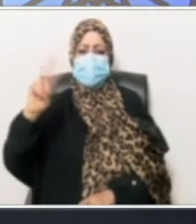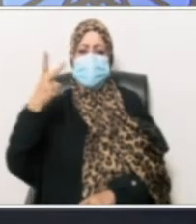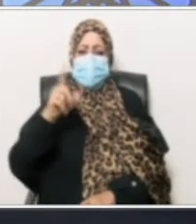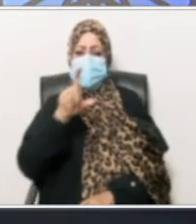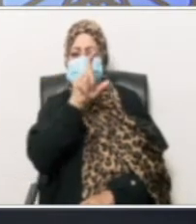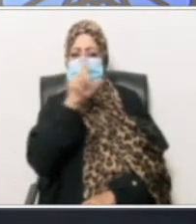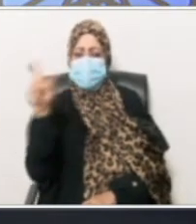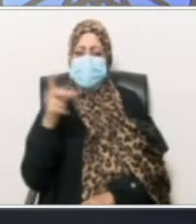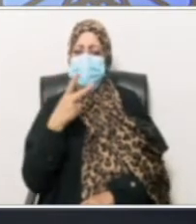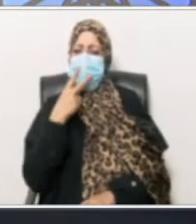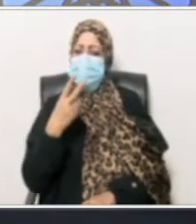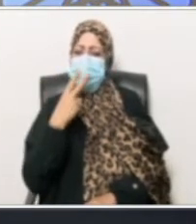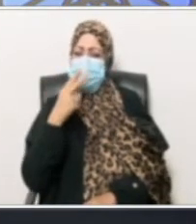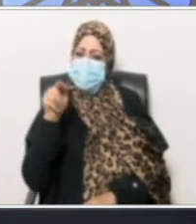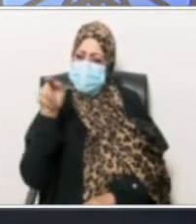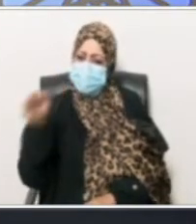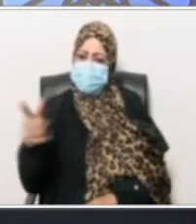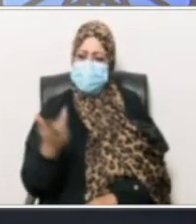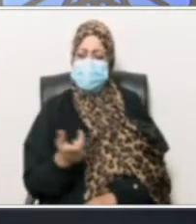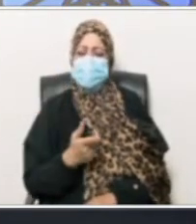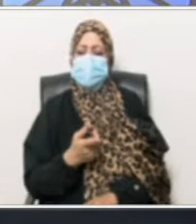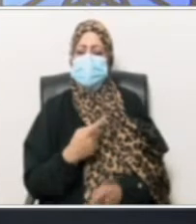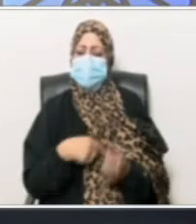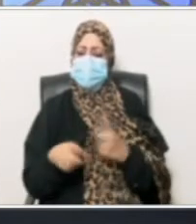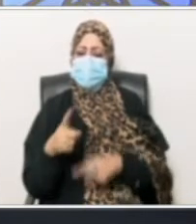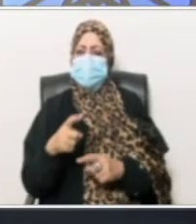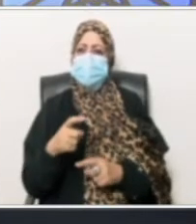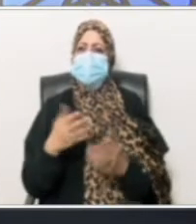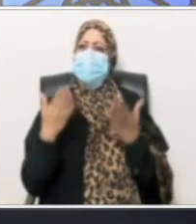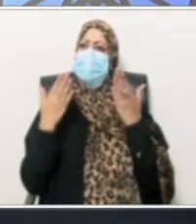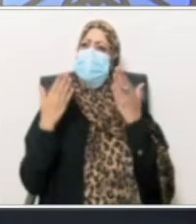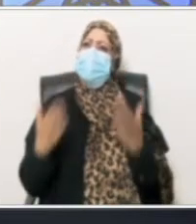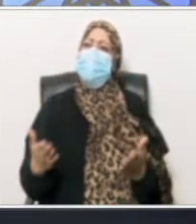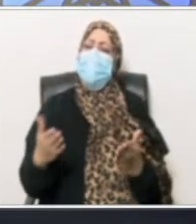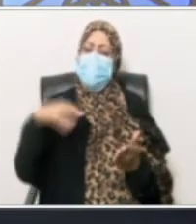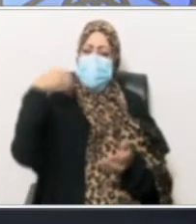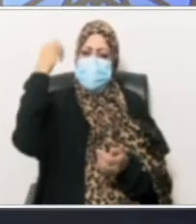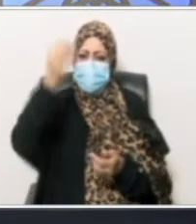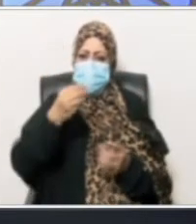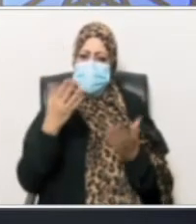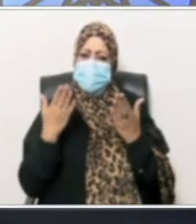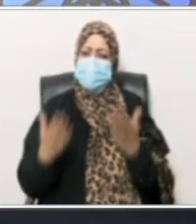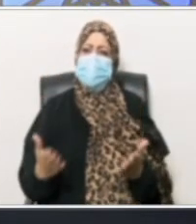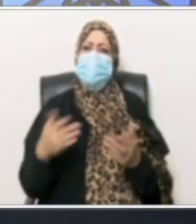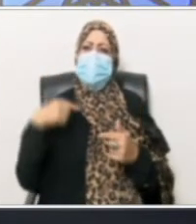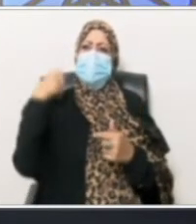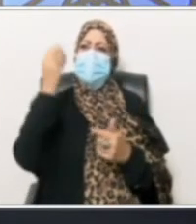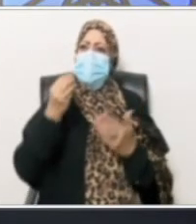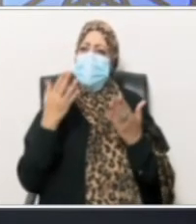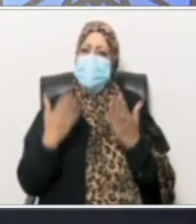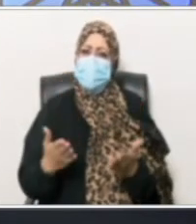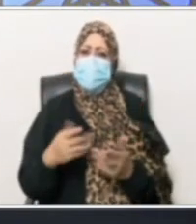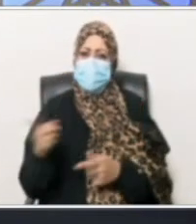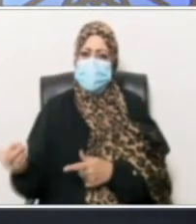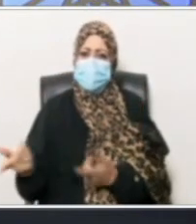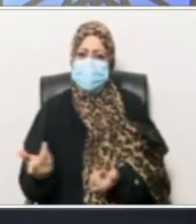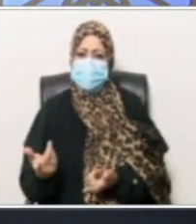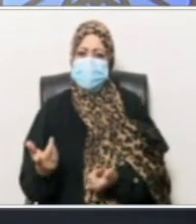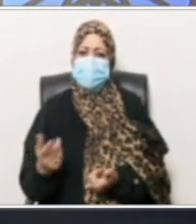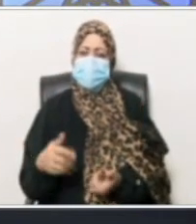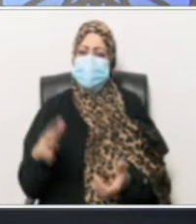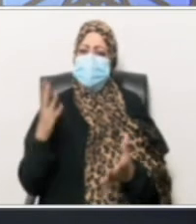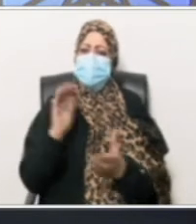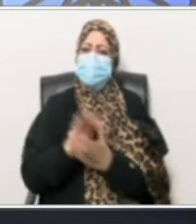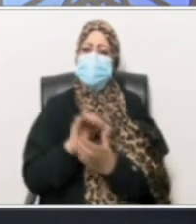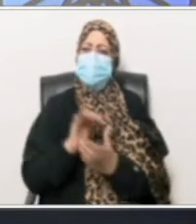ويستنجد باسيادي كما يزعم، يقول يا سي فلان يا سي فلان يا سي فلان، وهؤلاء اسيادي يقربوني الى الله ولهم فضل علي.